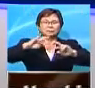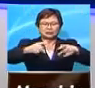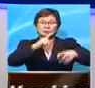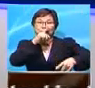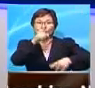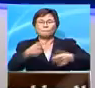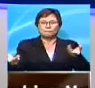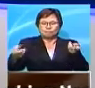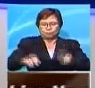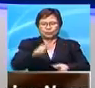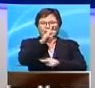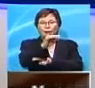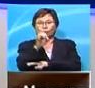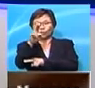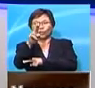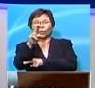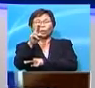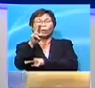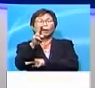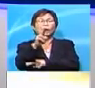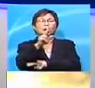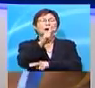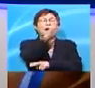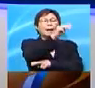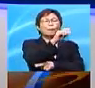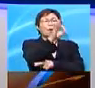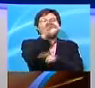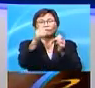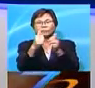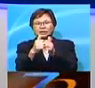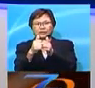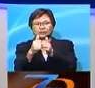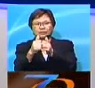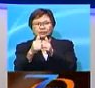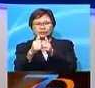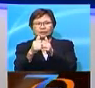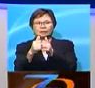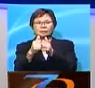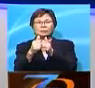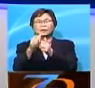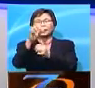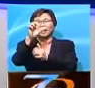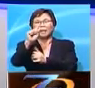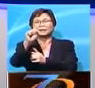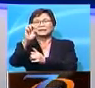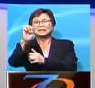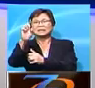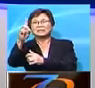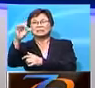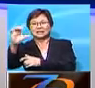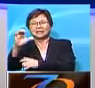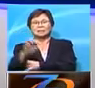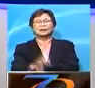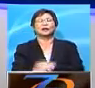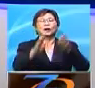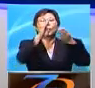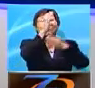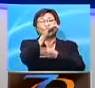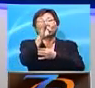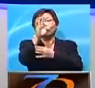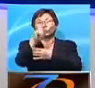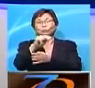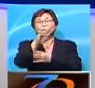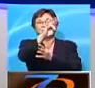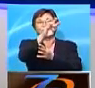tererainya MOU antara kementerian kewangan dan perbadan pembangunan ekonomi Sarawak sedc Borneo 744 di